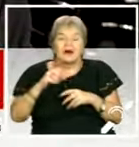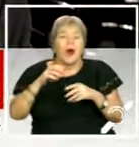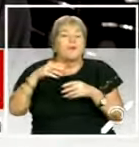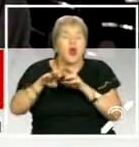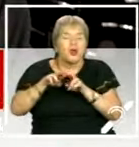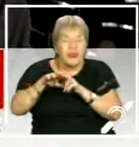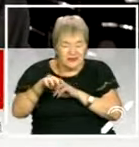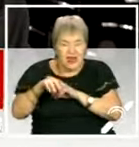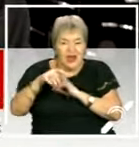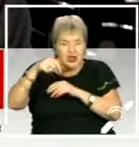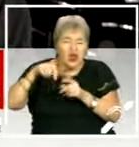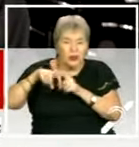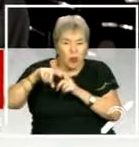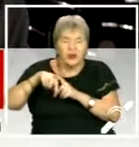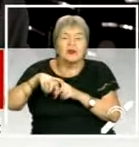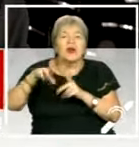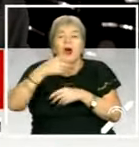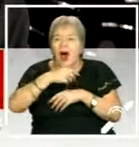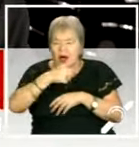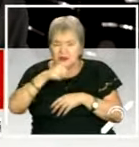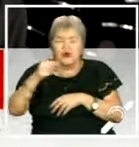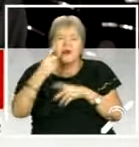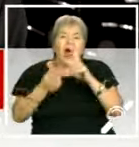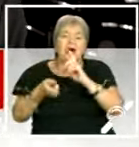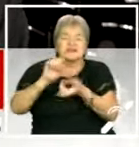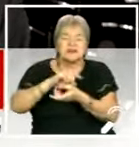a fost îndepărtată, a fost înlocuită cu o altă proteză. Este una provizorie, așa că cel mai probabil în perioada